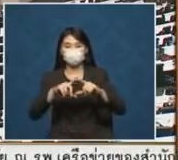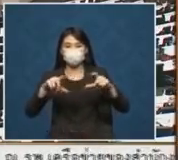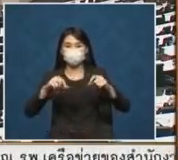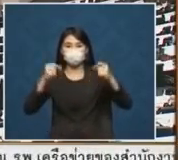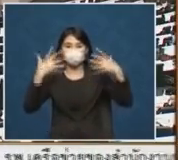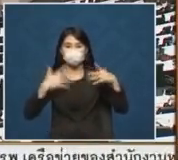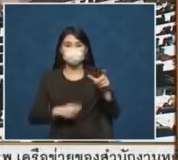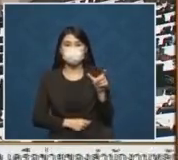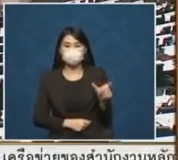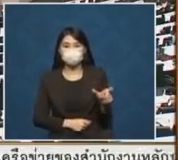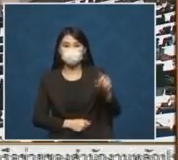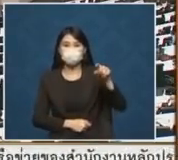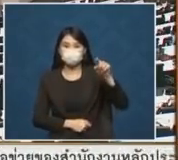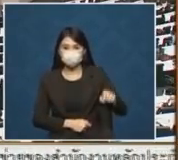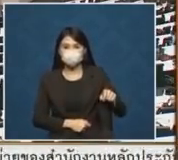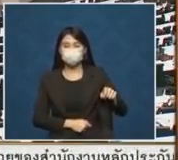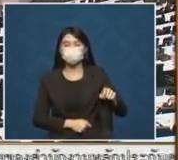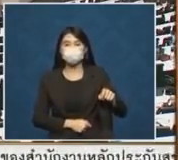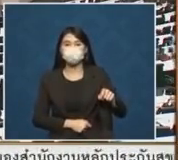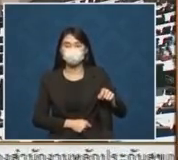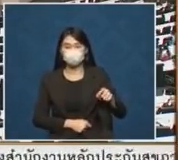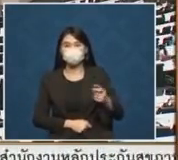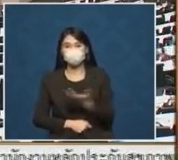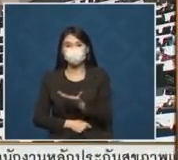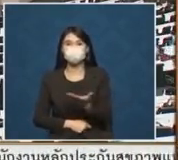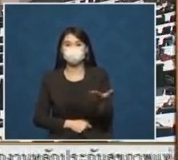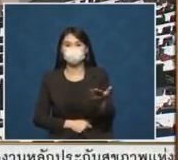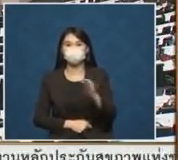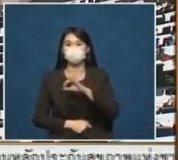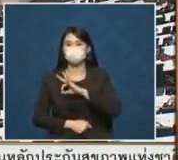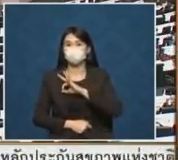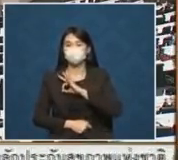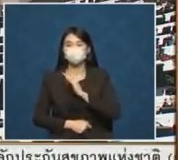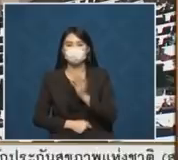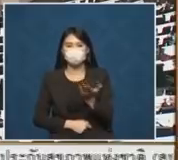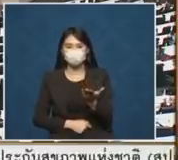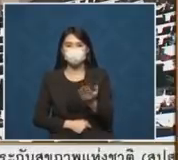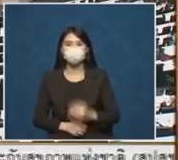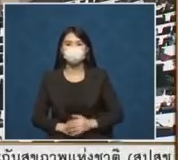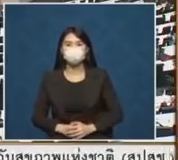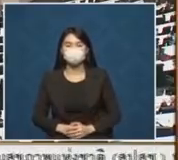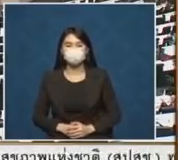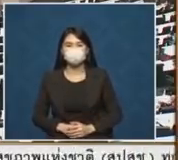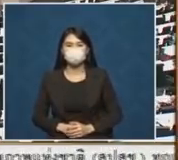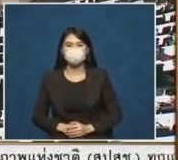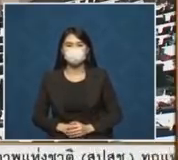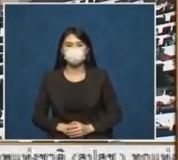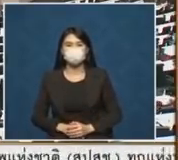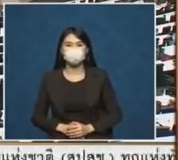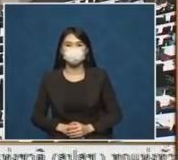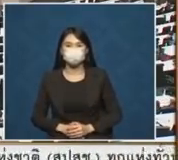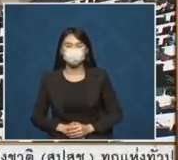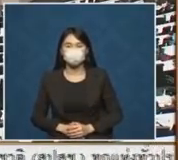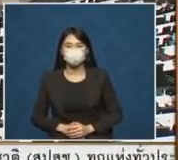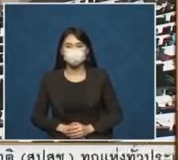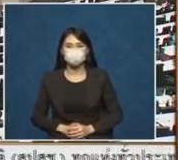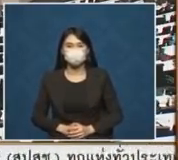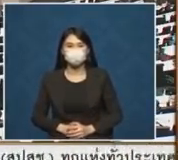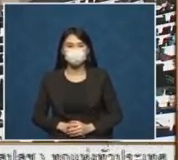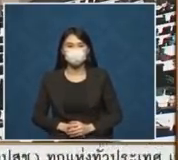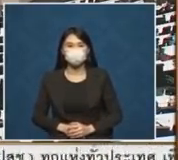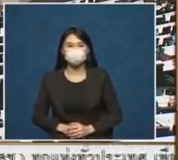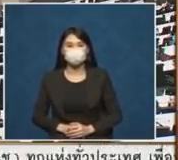างซะโออามหาศาลสักเท่าไหร่อ่ะไม่มาประชุมทีนี้ชูวิทย์พิทักษ์พรพันลบค่ะชูวิทย์กุย